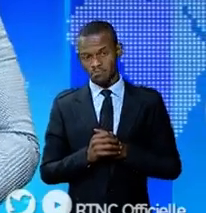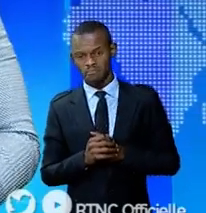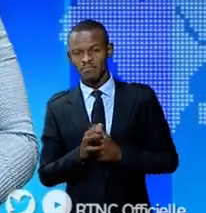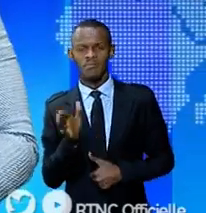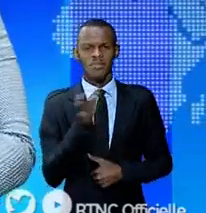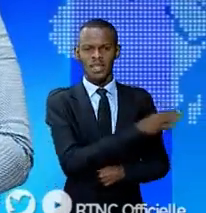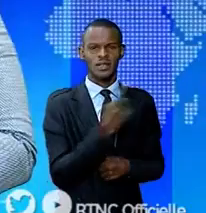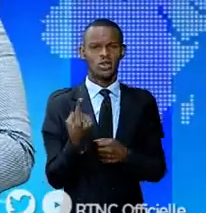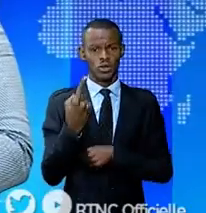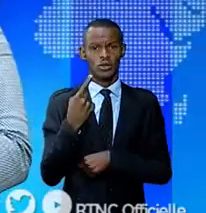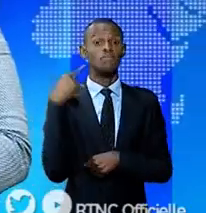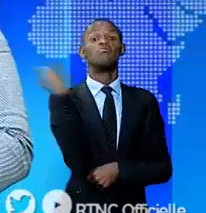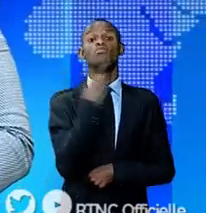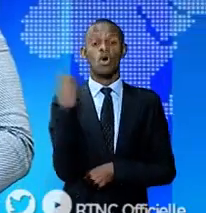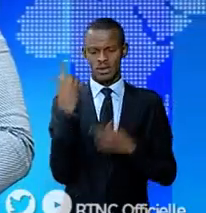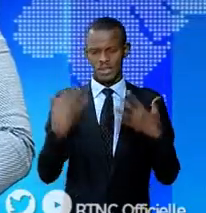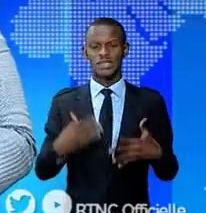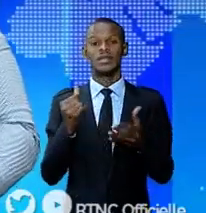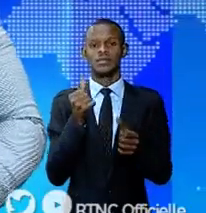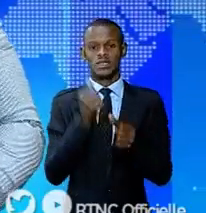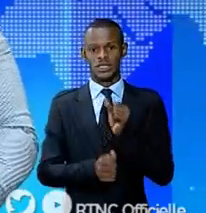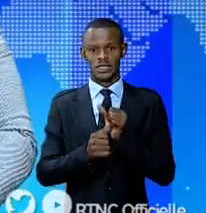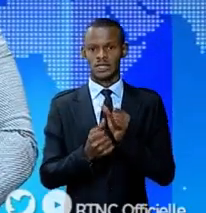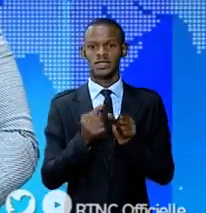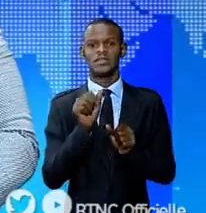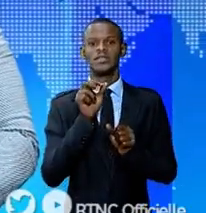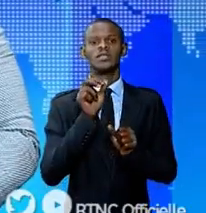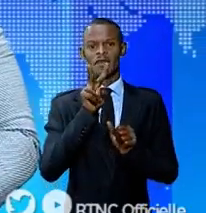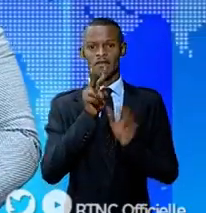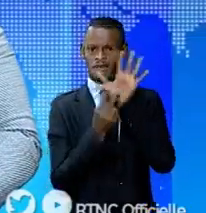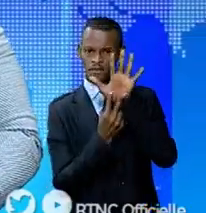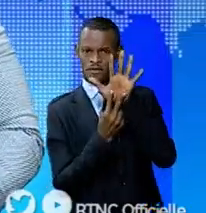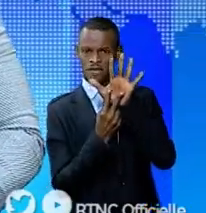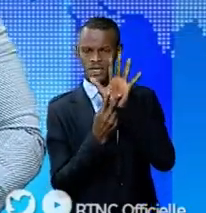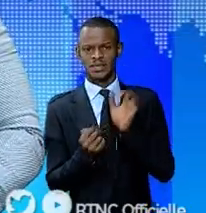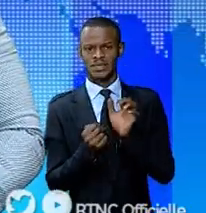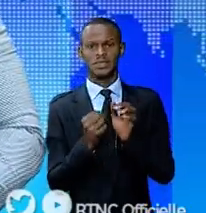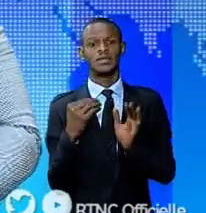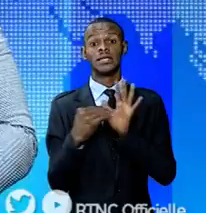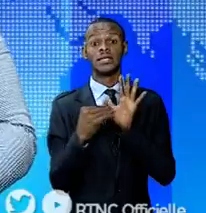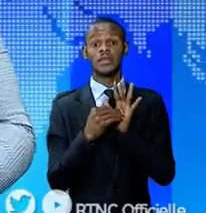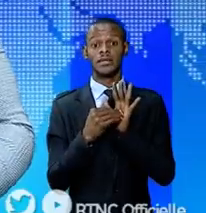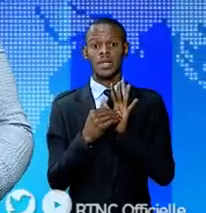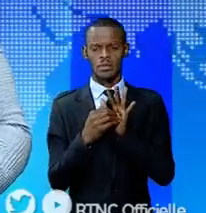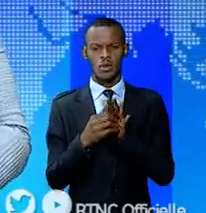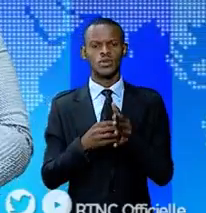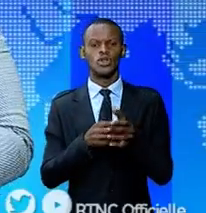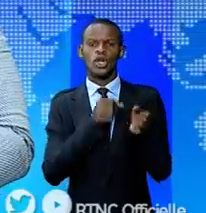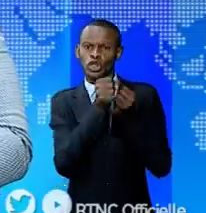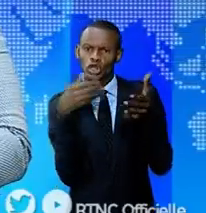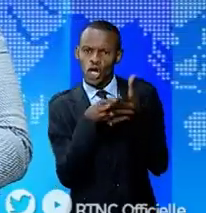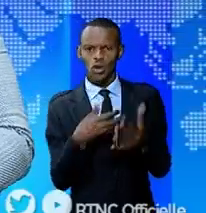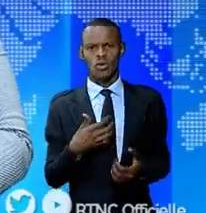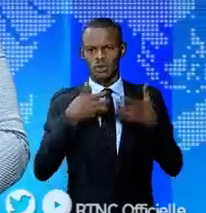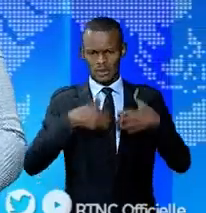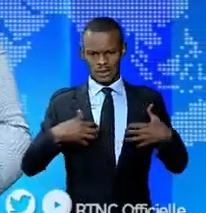monde célèbre également chaque 27 septembre la journée internationale de lutte contre la rage. Selon les statistiques, près de 59 000 personnes